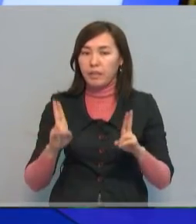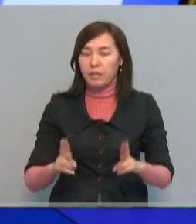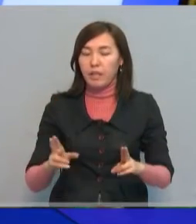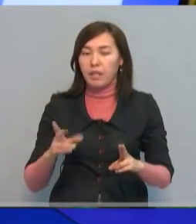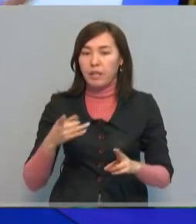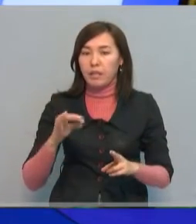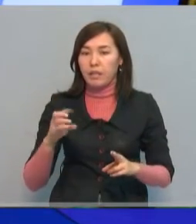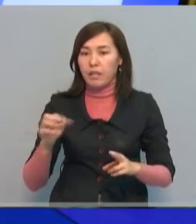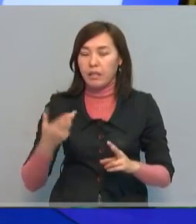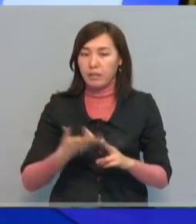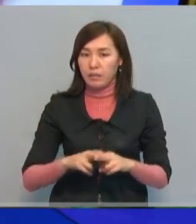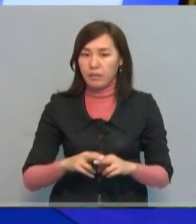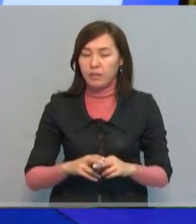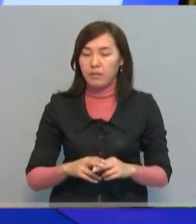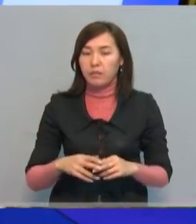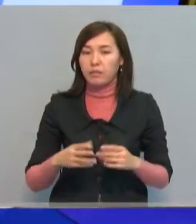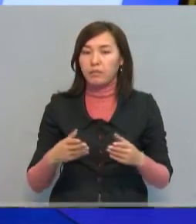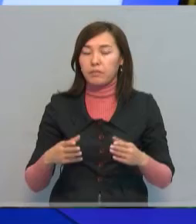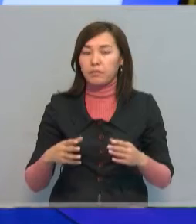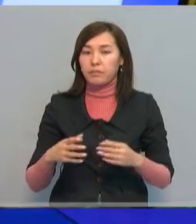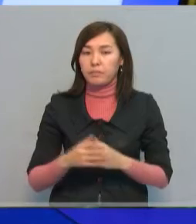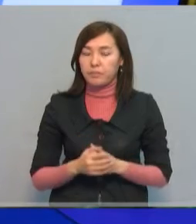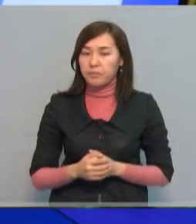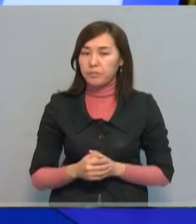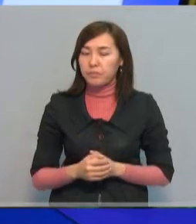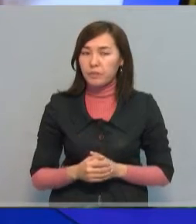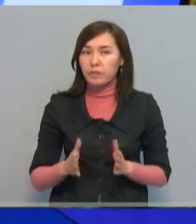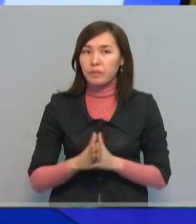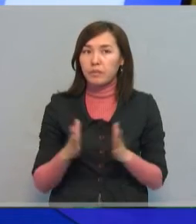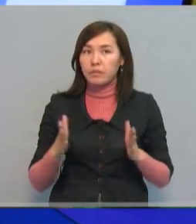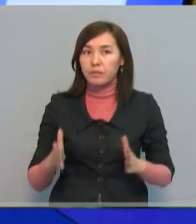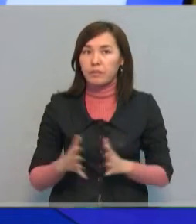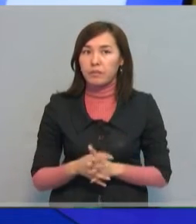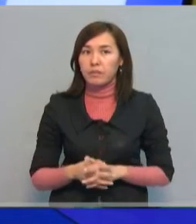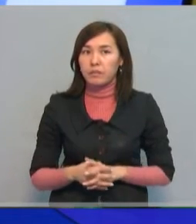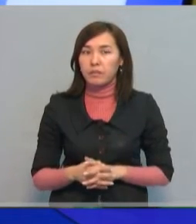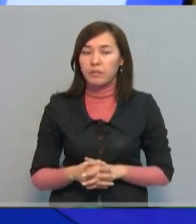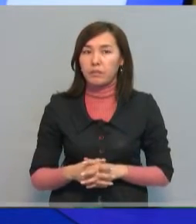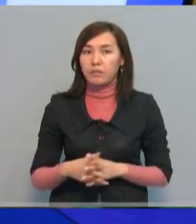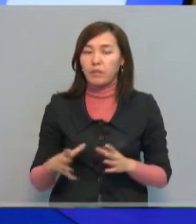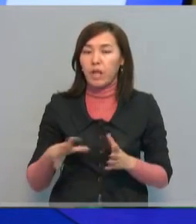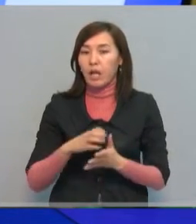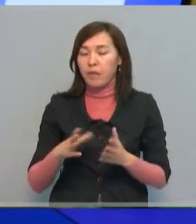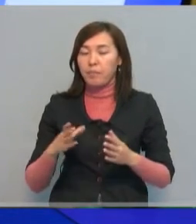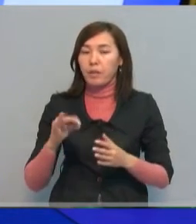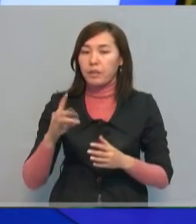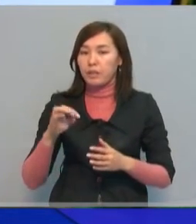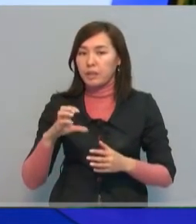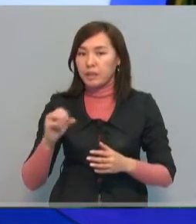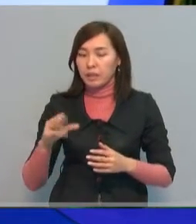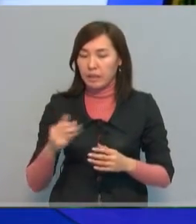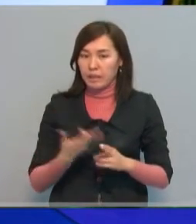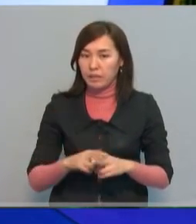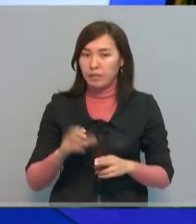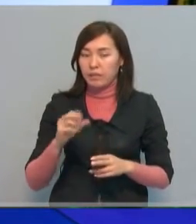узкоспецифичные агрегаты, такие как систему зажигания, более отдельно сканировать не по мотор-тестеру